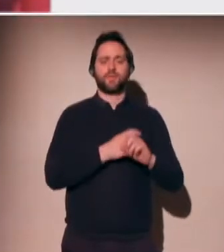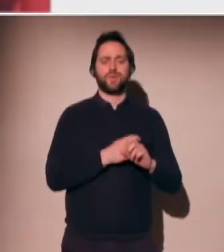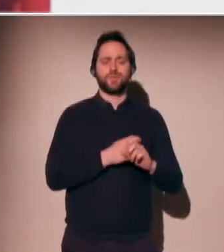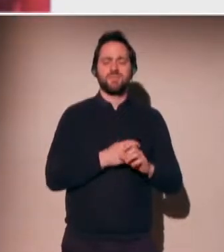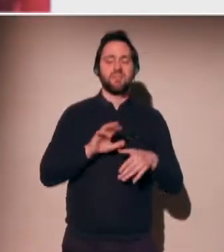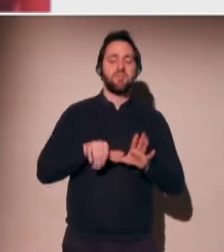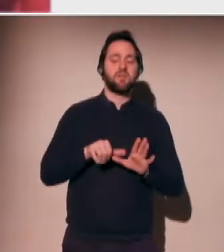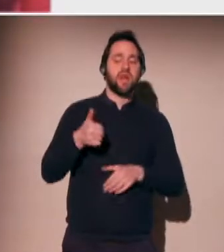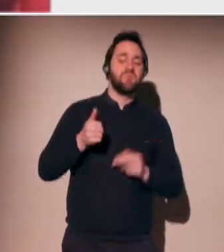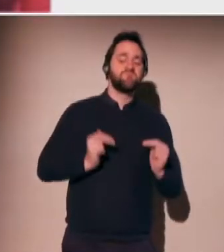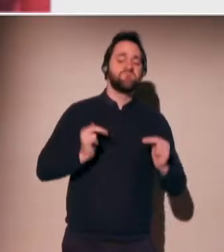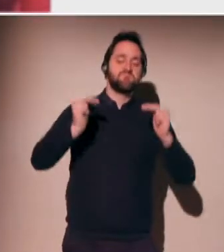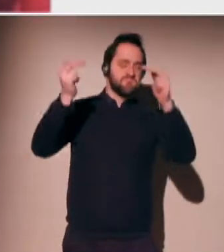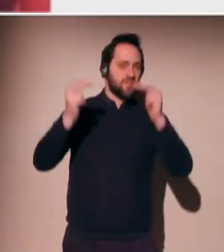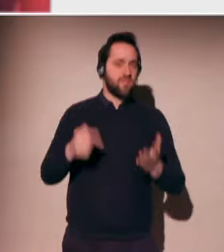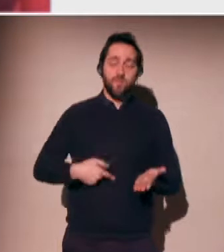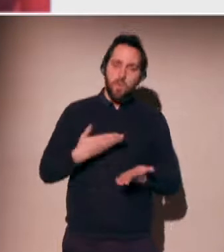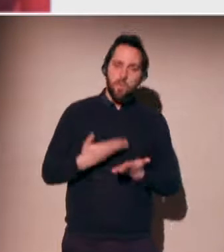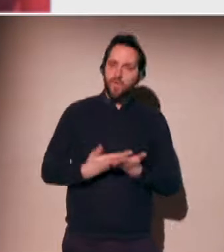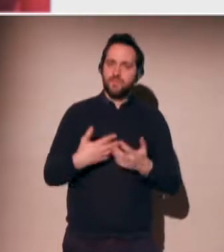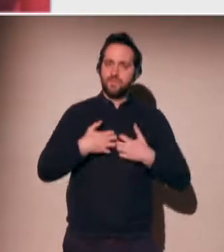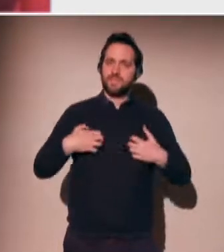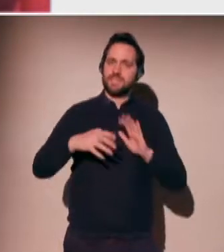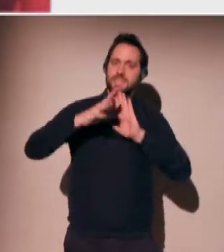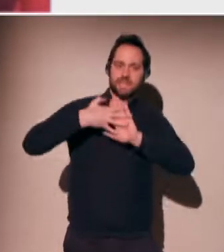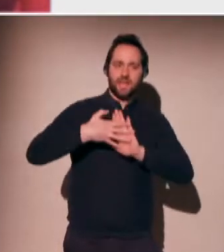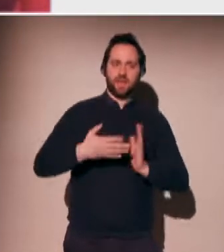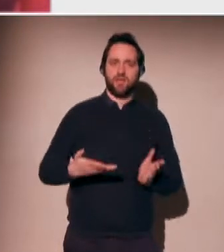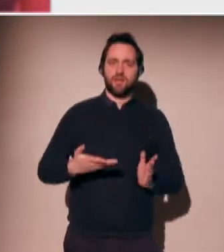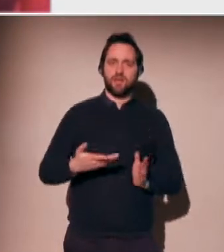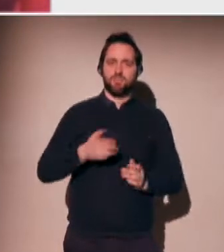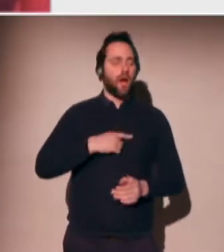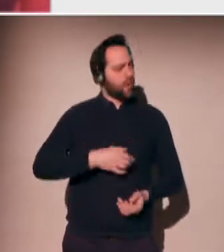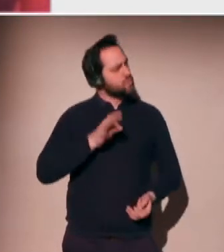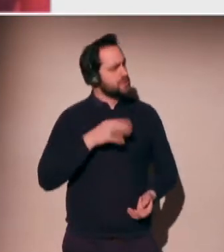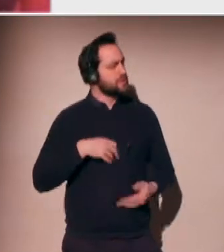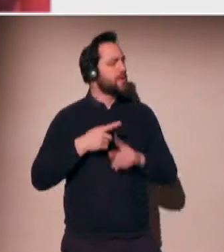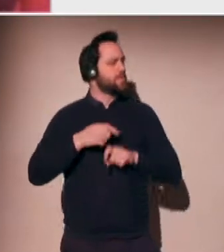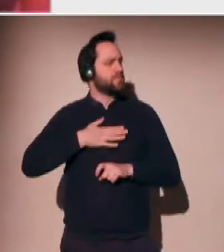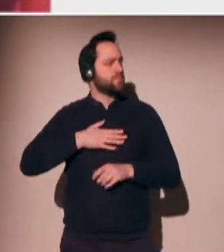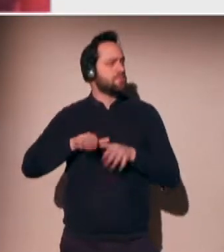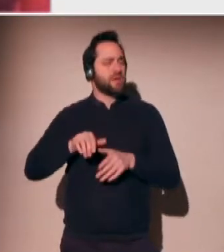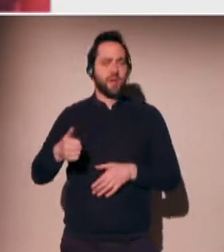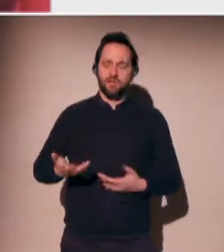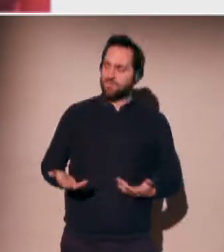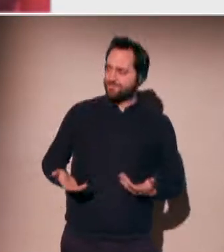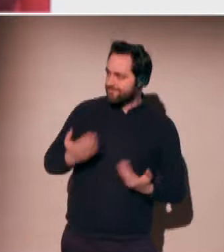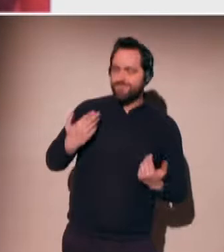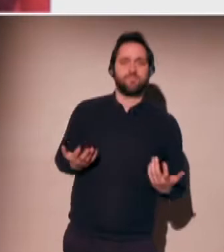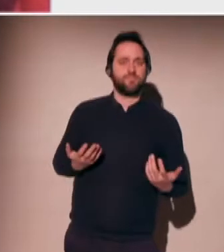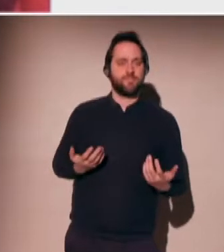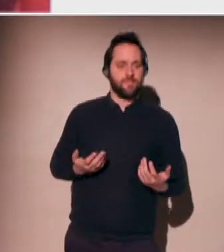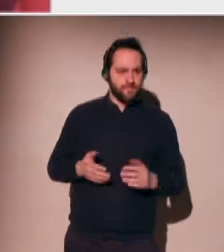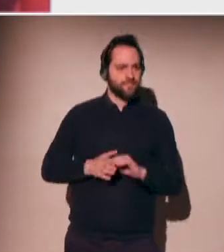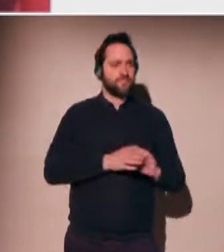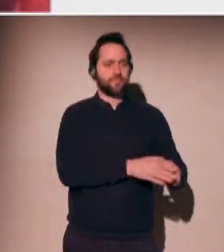Et puis, nous avons également aux États-Unis l'ICE, c'est-à-dire qu'il y